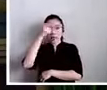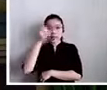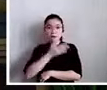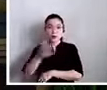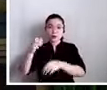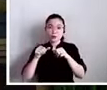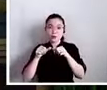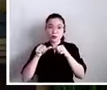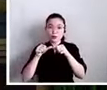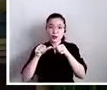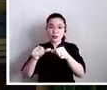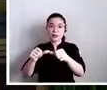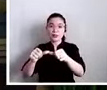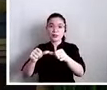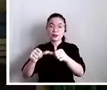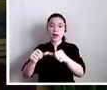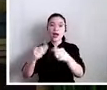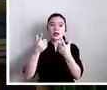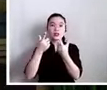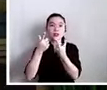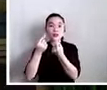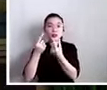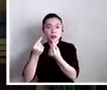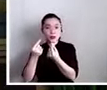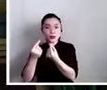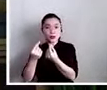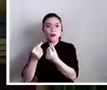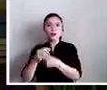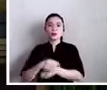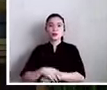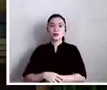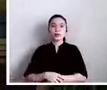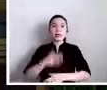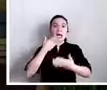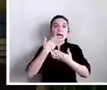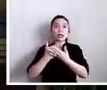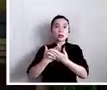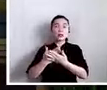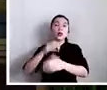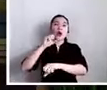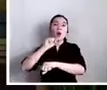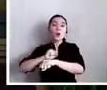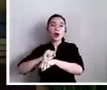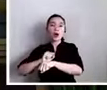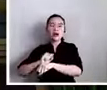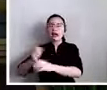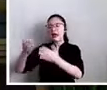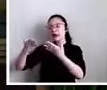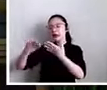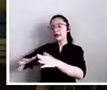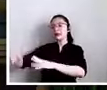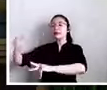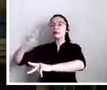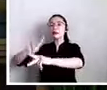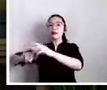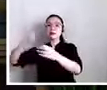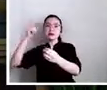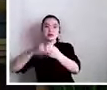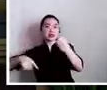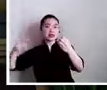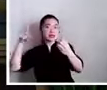them criticize you. Let them accuse you. Because kung si Kristo